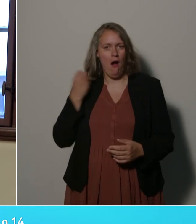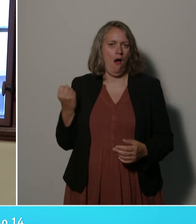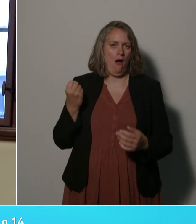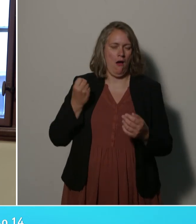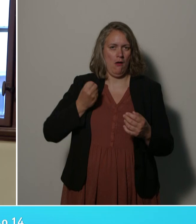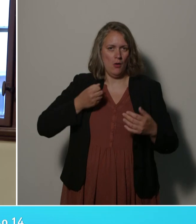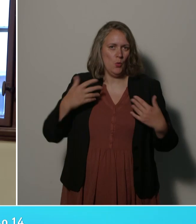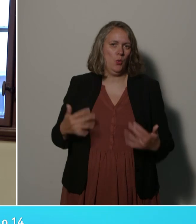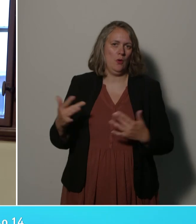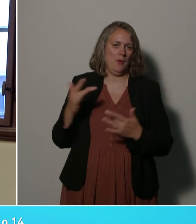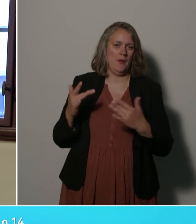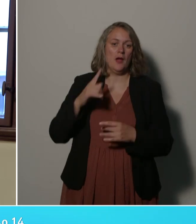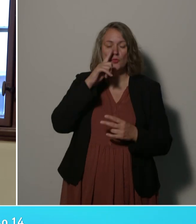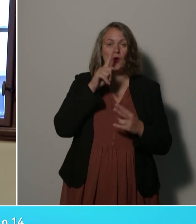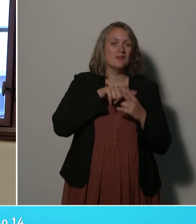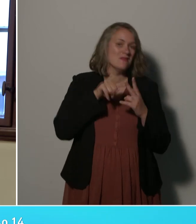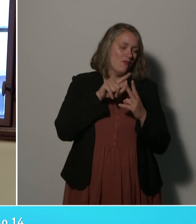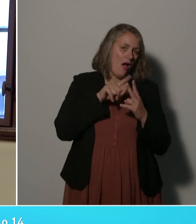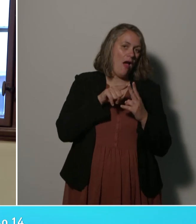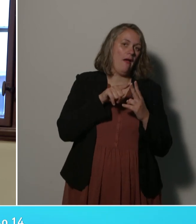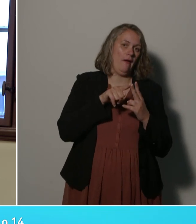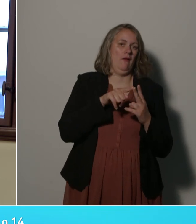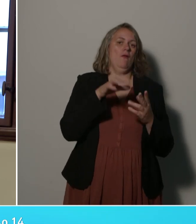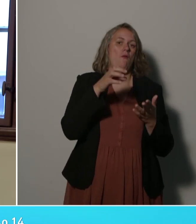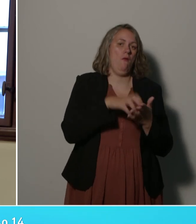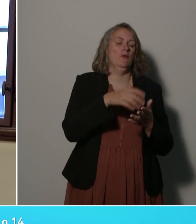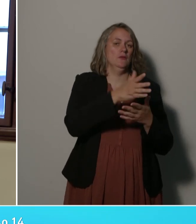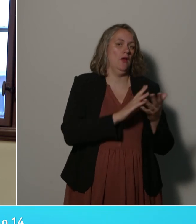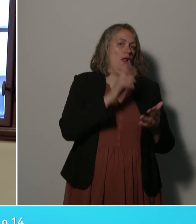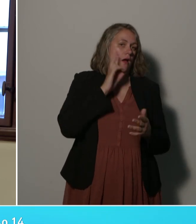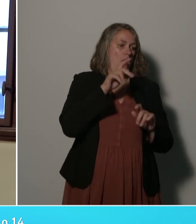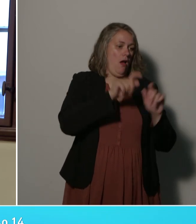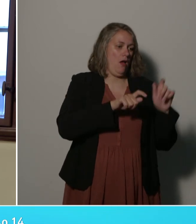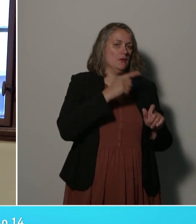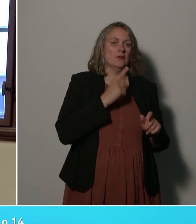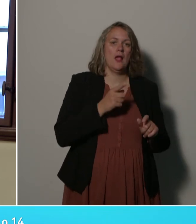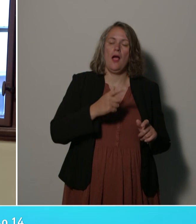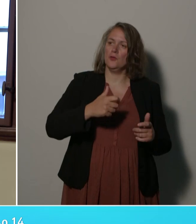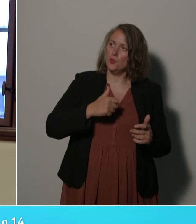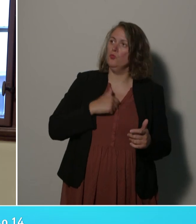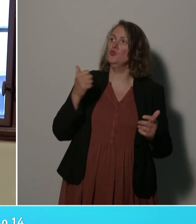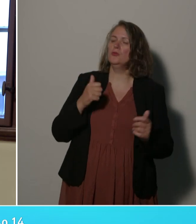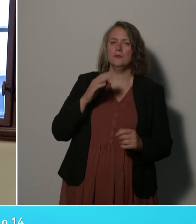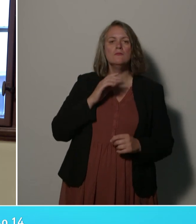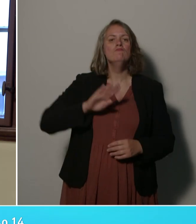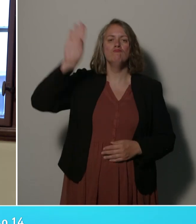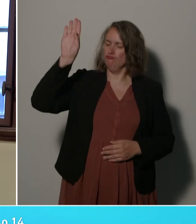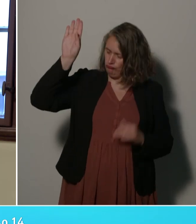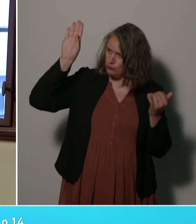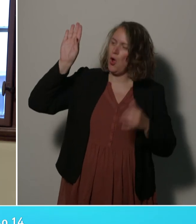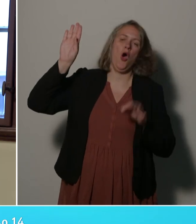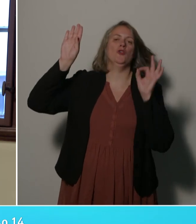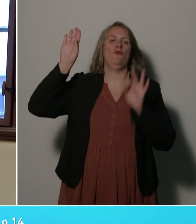zwei Ortsteilräte sich getraut haben, dem Vorhaben zuzustimmen und sich